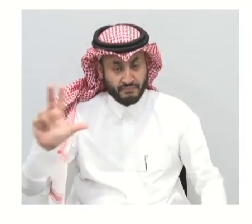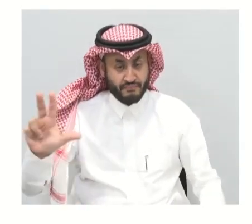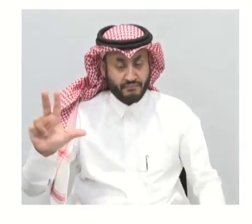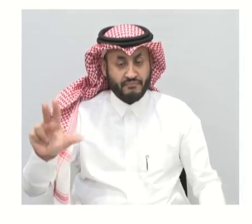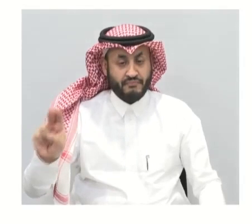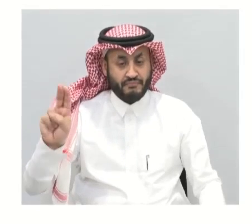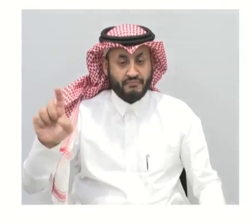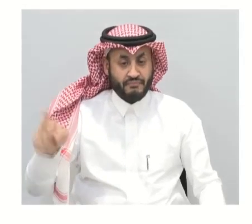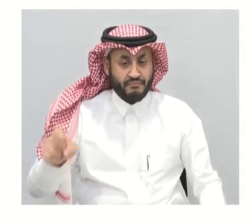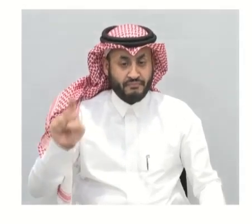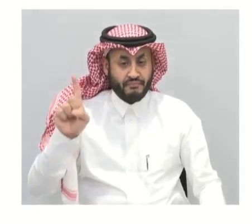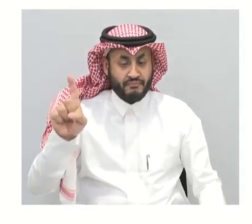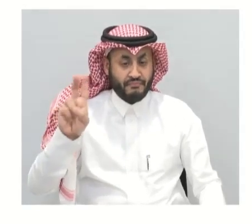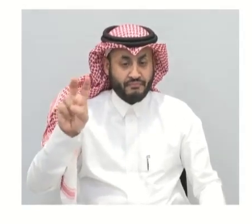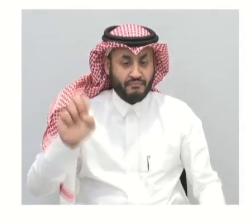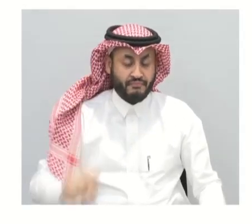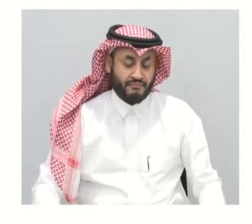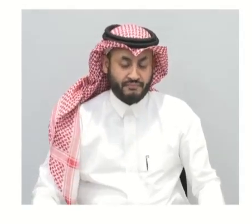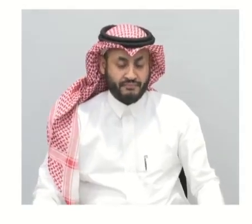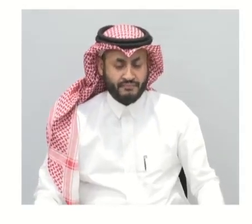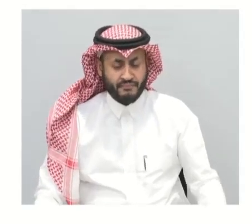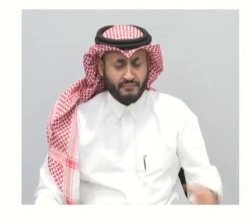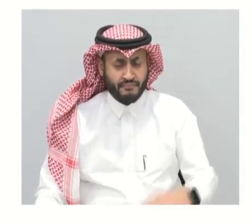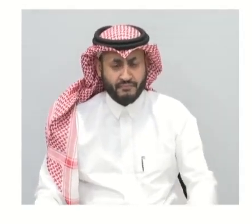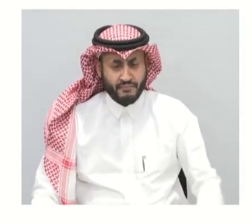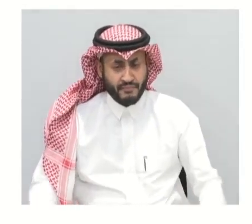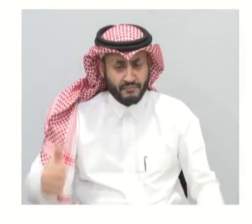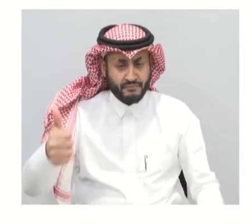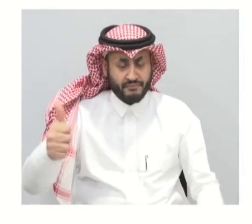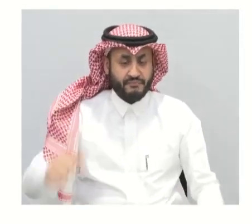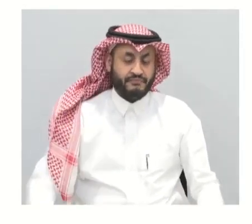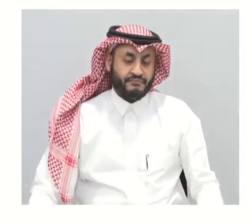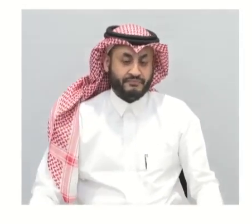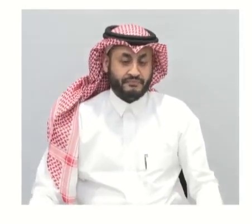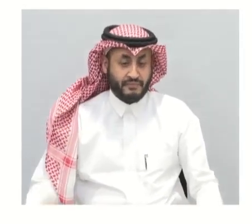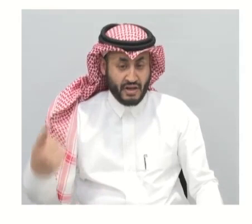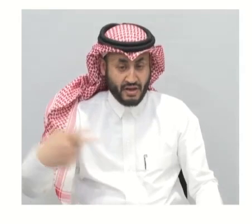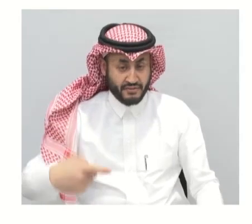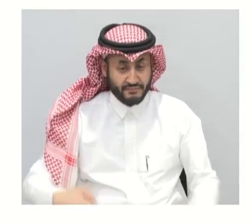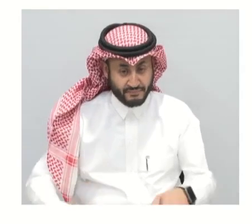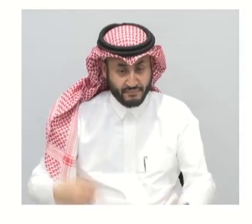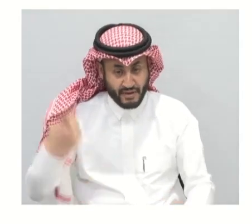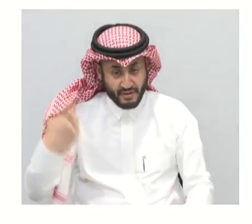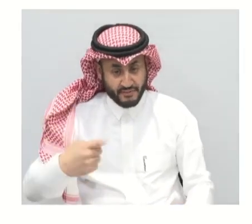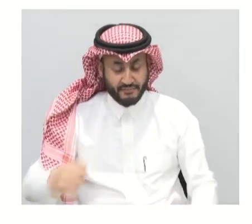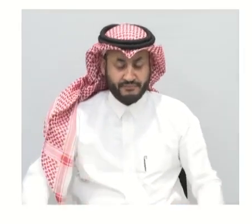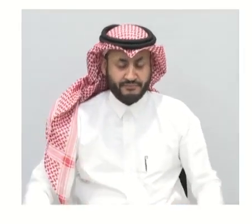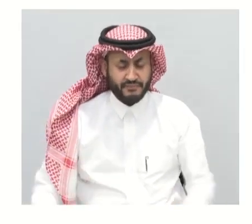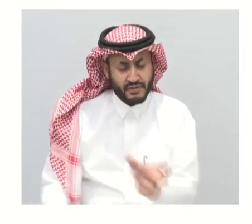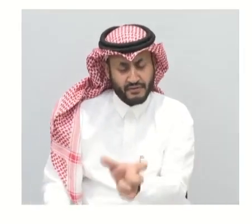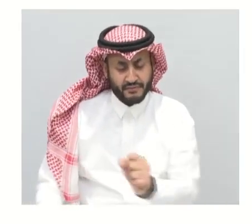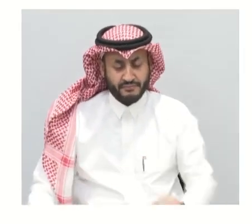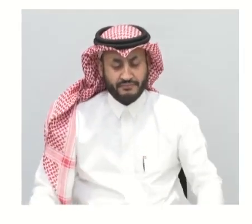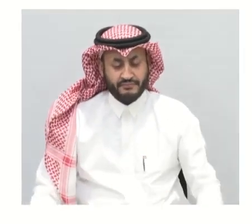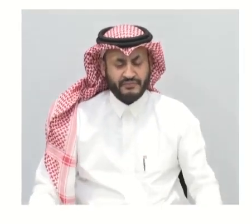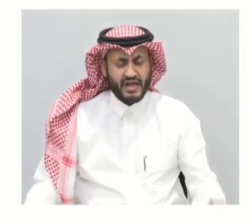السؤال الاخير في المفردات طالبه وطالبتي والمفرد الاخيره نشاهد معنا فراغ